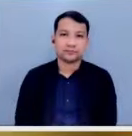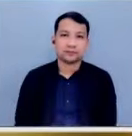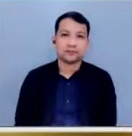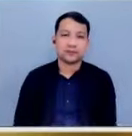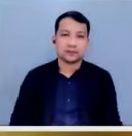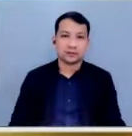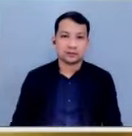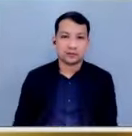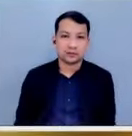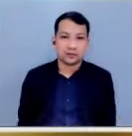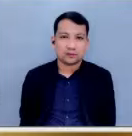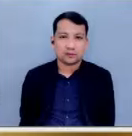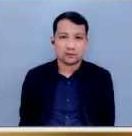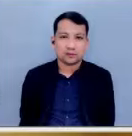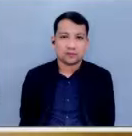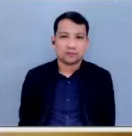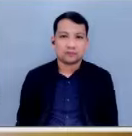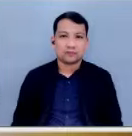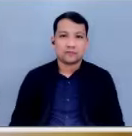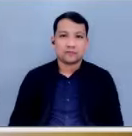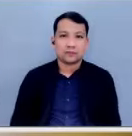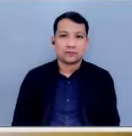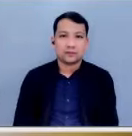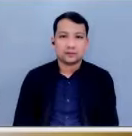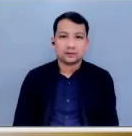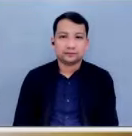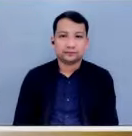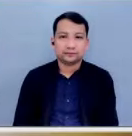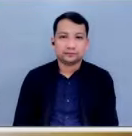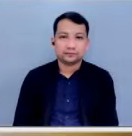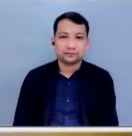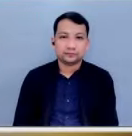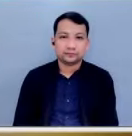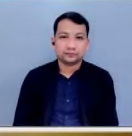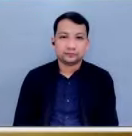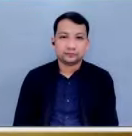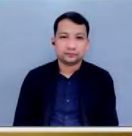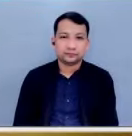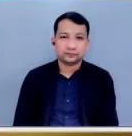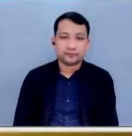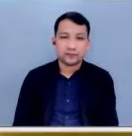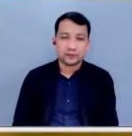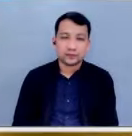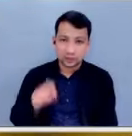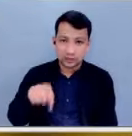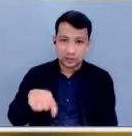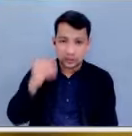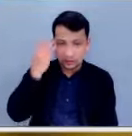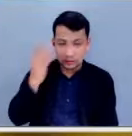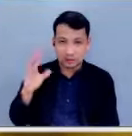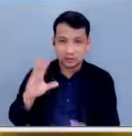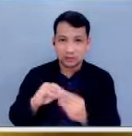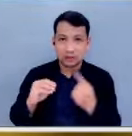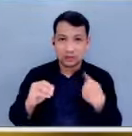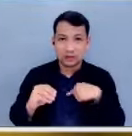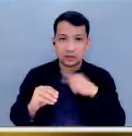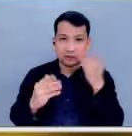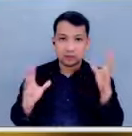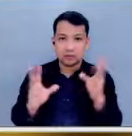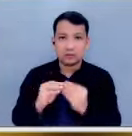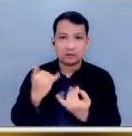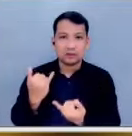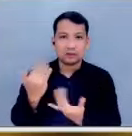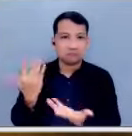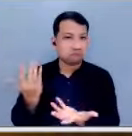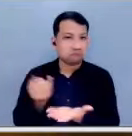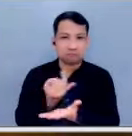to remove lang po yung the needle. Needle. Okay. Tapos, mga ilang workshops na ang nagawa mo sa ganito?